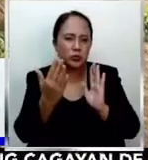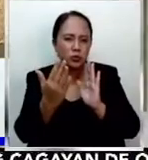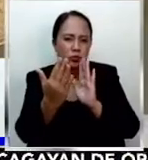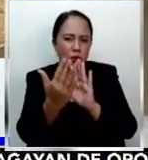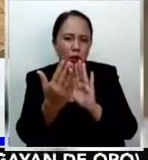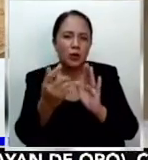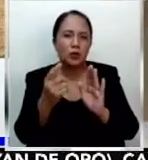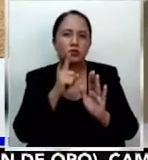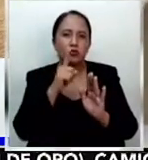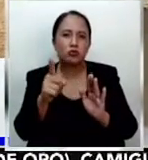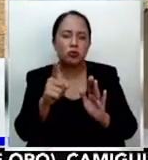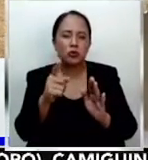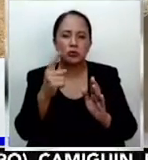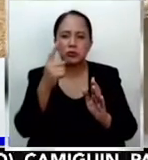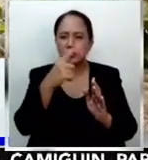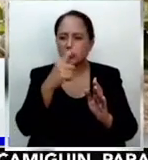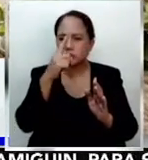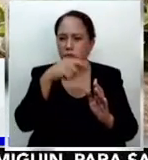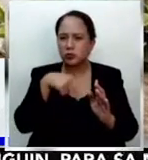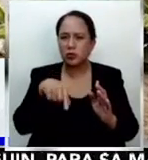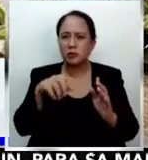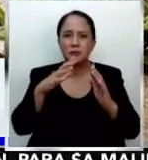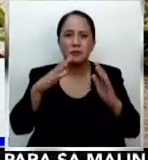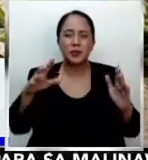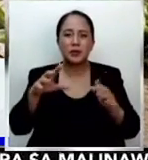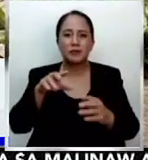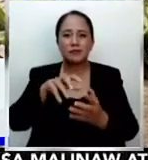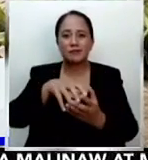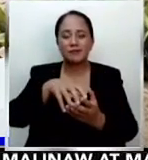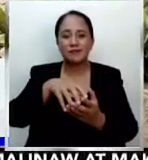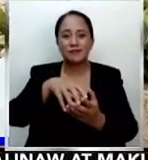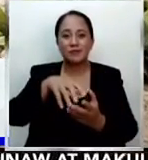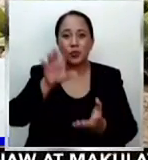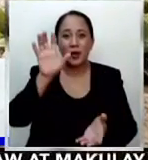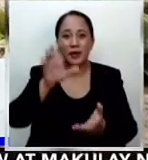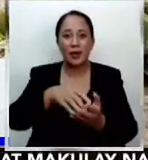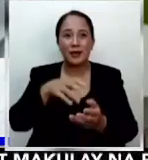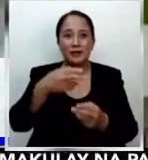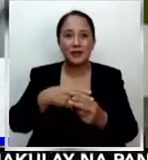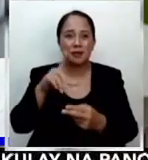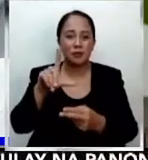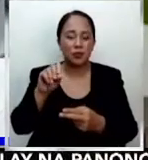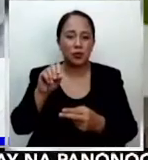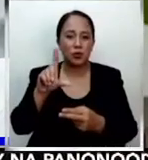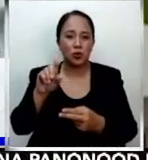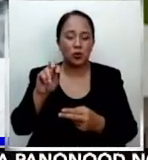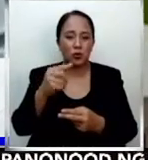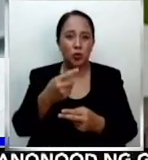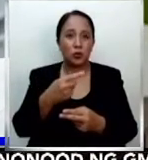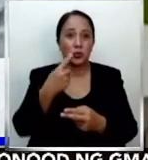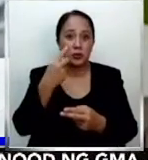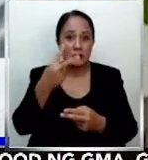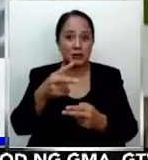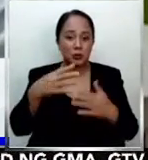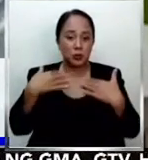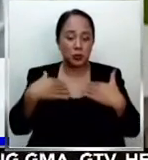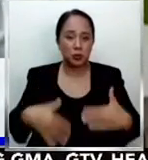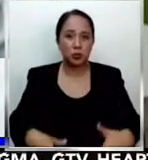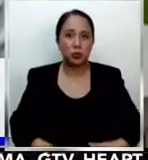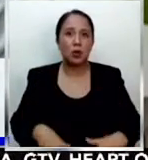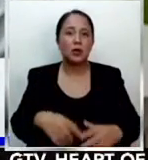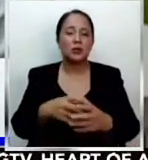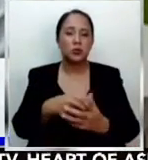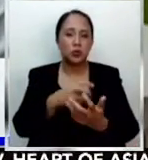na hitsura ng higanteng buwayang si Lolong. Nakita ko na po yung katawan ni Lolong, yung buto niya na